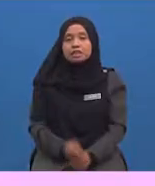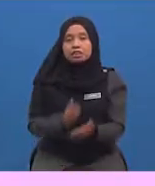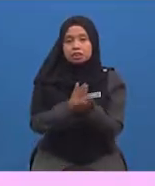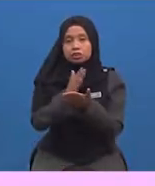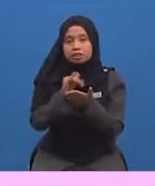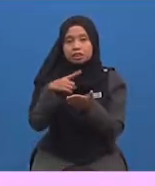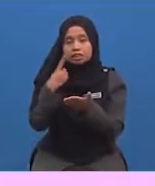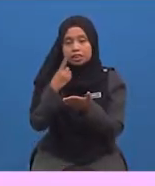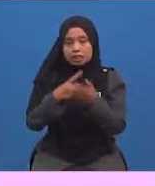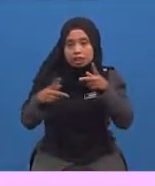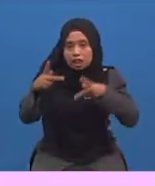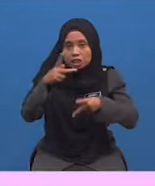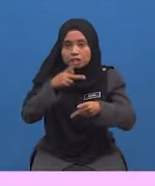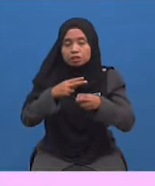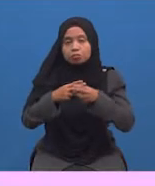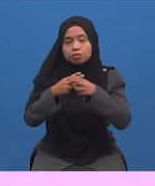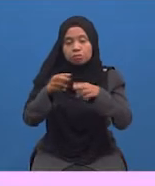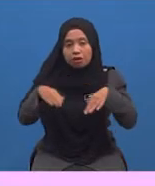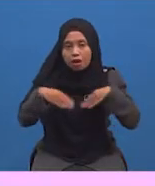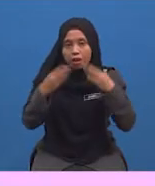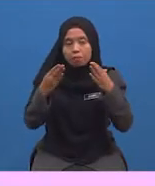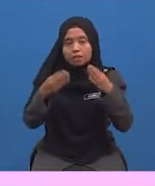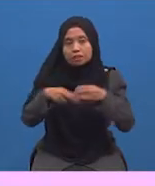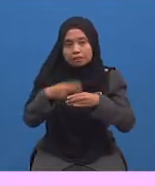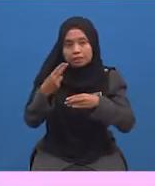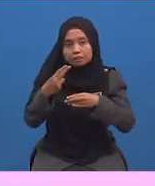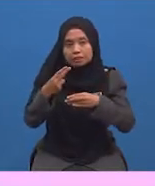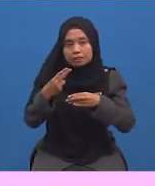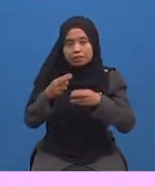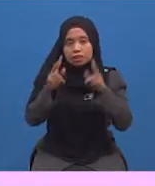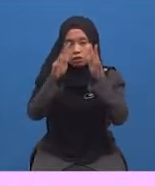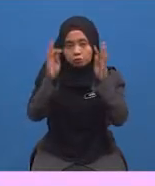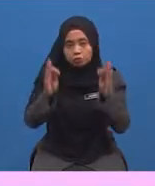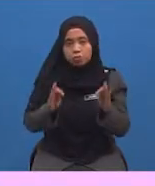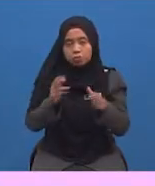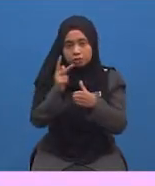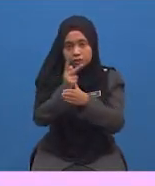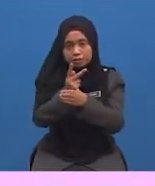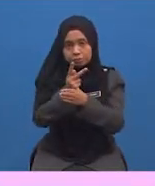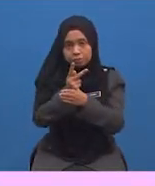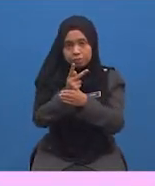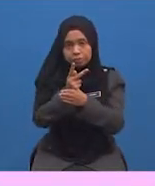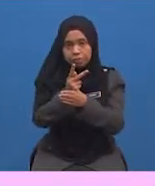Seterusnya, kita kaji pula bagaimana terhasilnya rumus isi padu piramid.